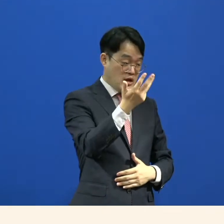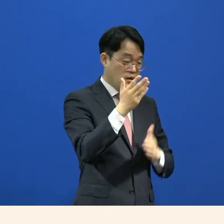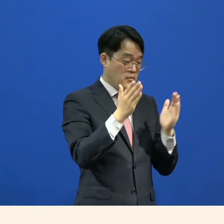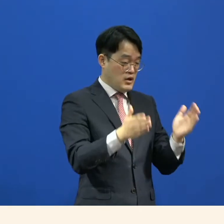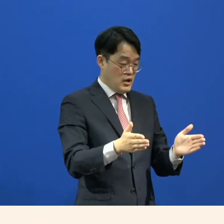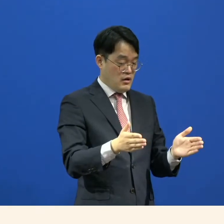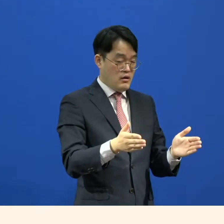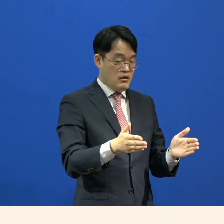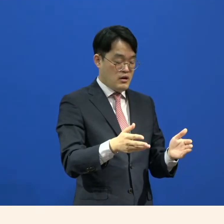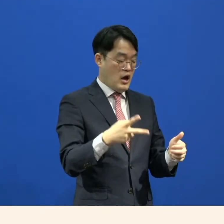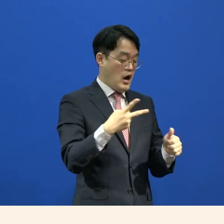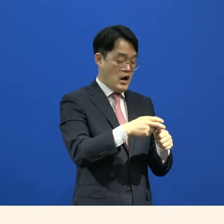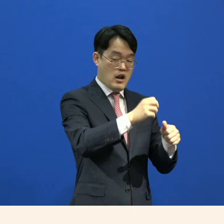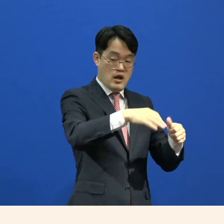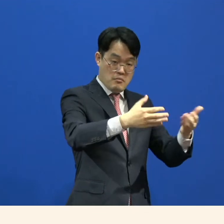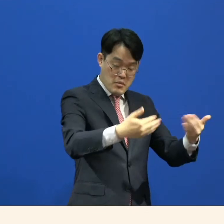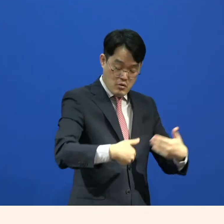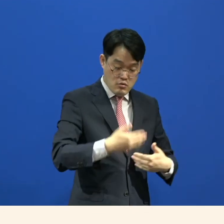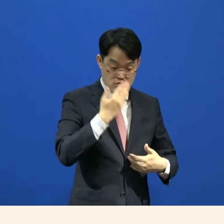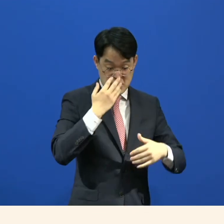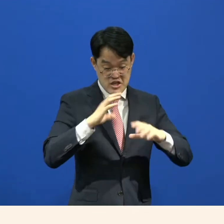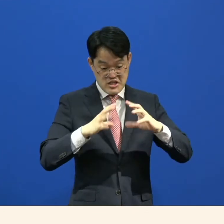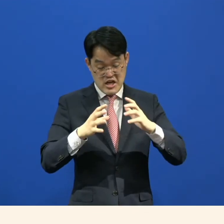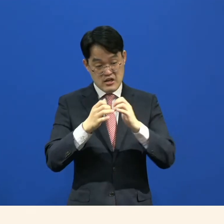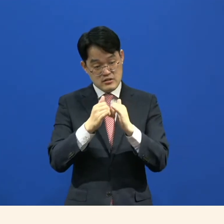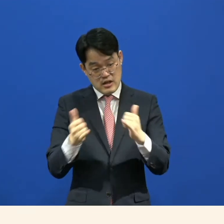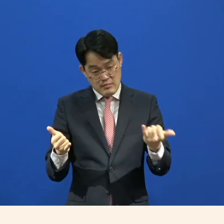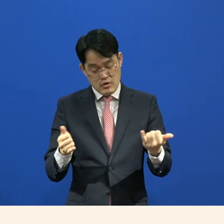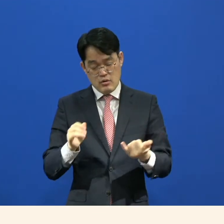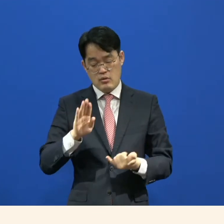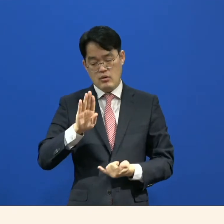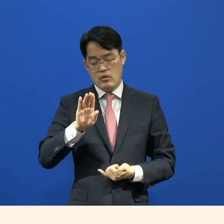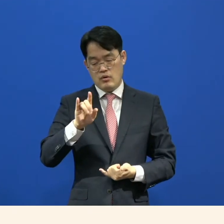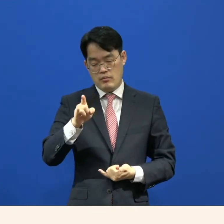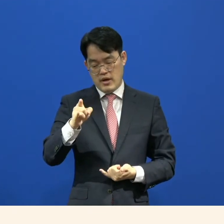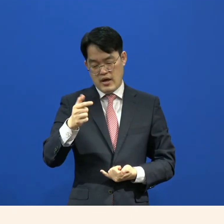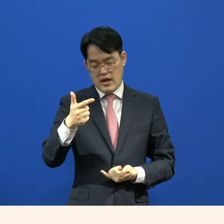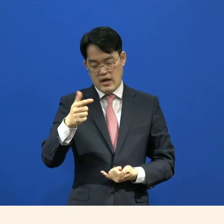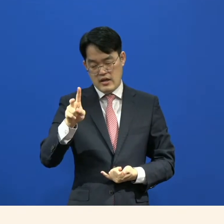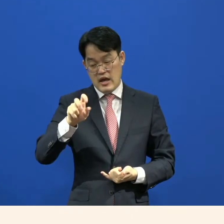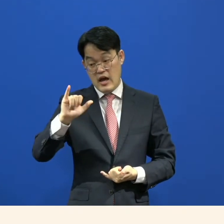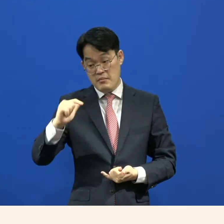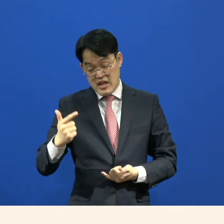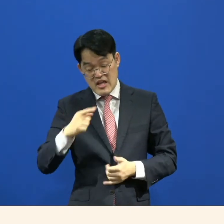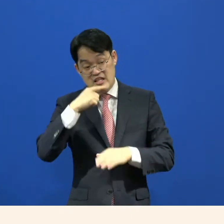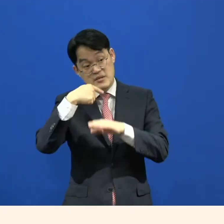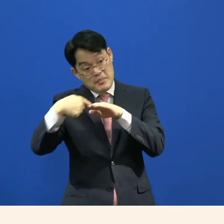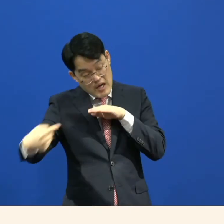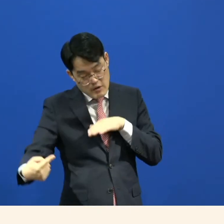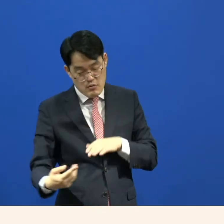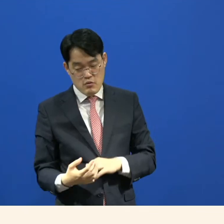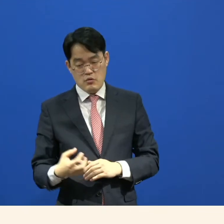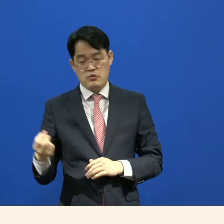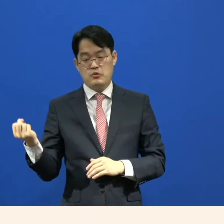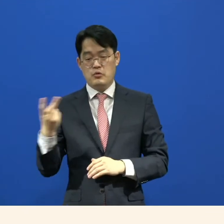받고 이스라엘 족속이요, 베냐민 지파요, 히브리인 중에